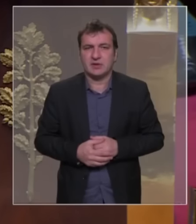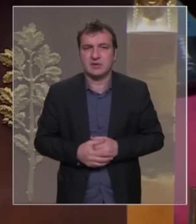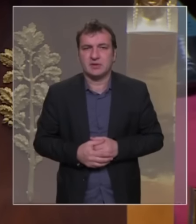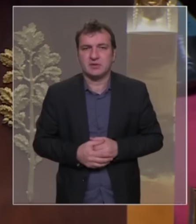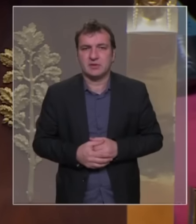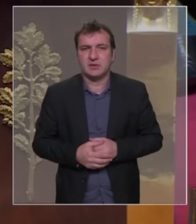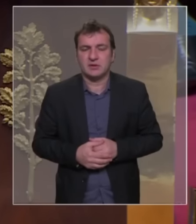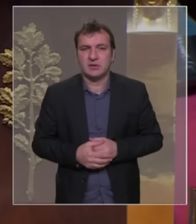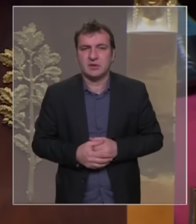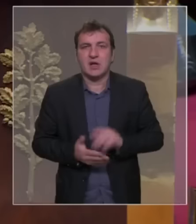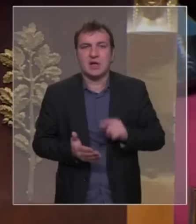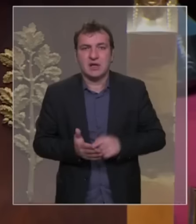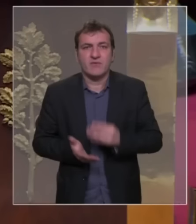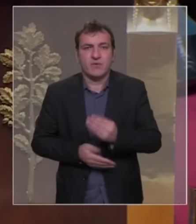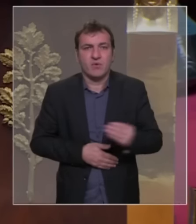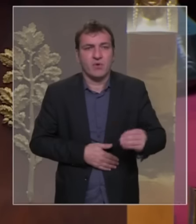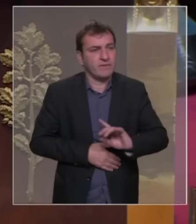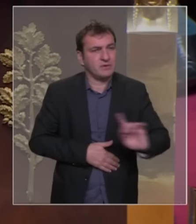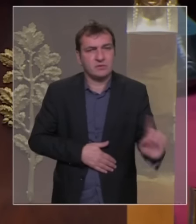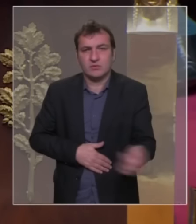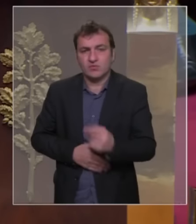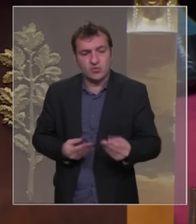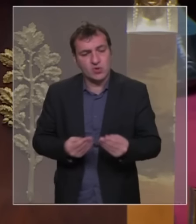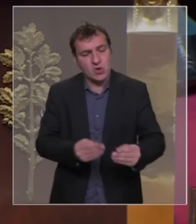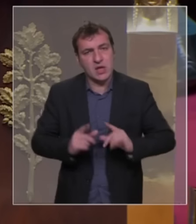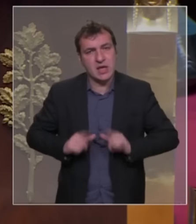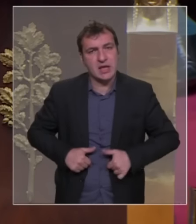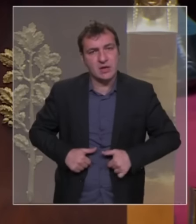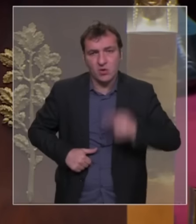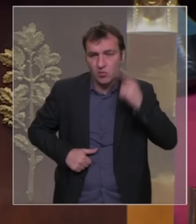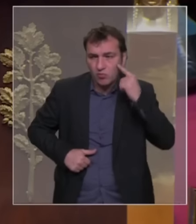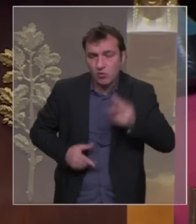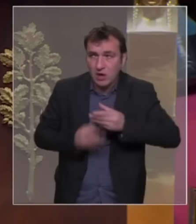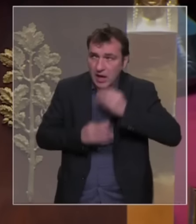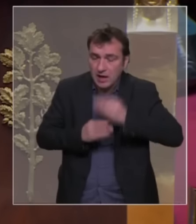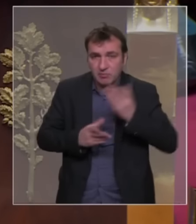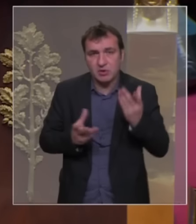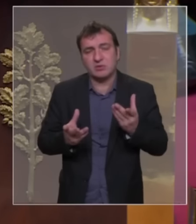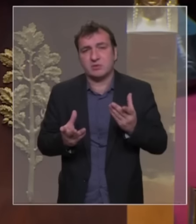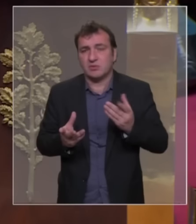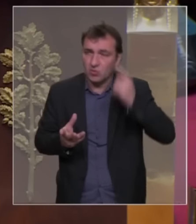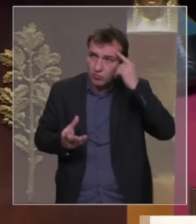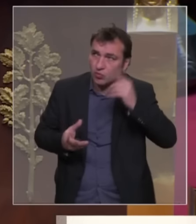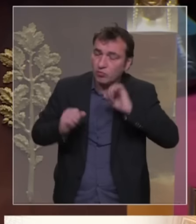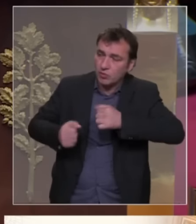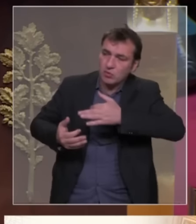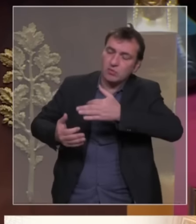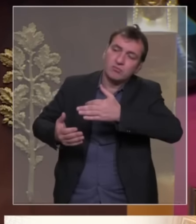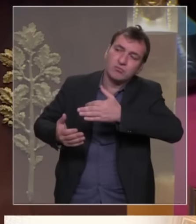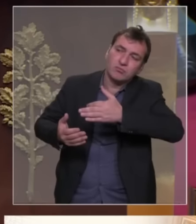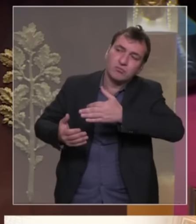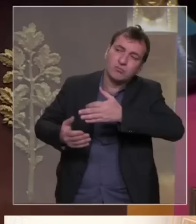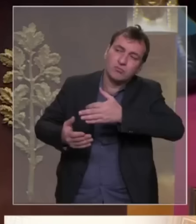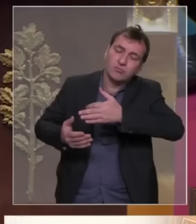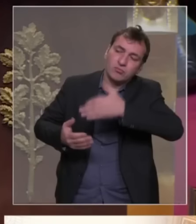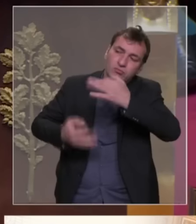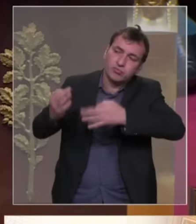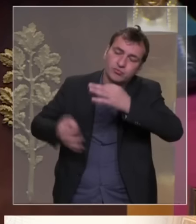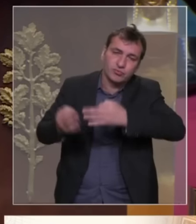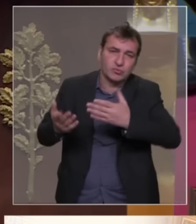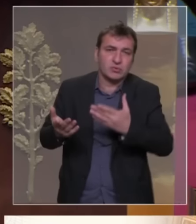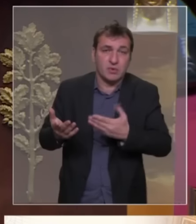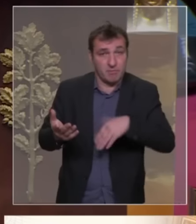Celle de donner à tous nos enfants une école qui leur permette d'apprendre, de forger leur jugement à force de travail,